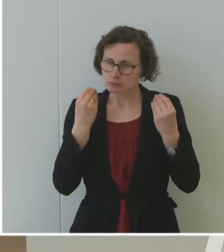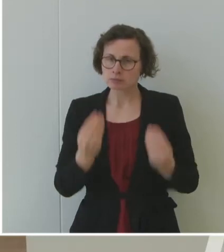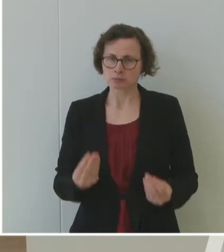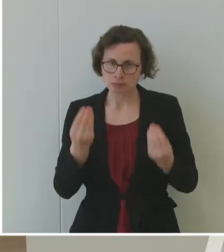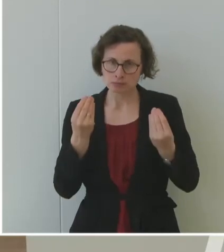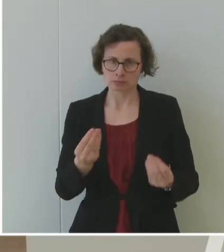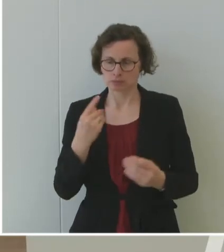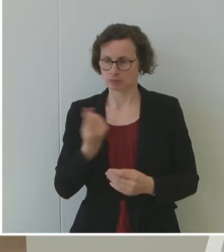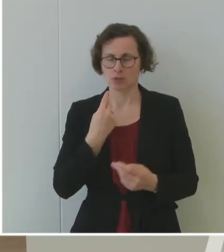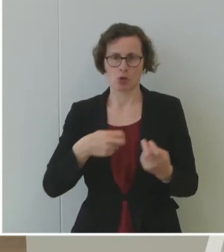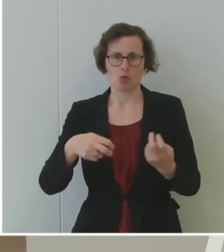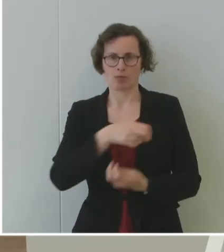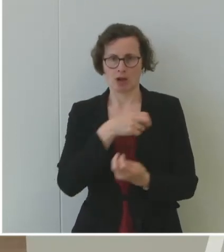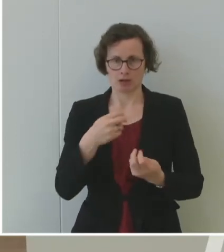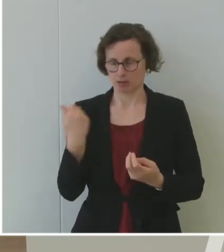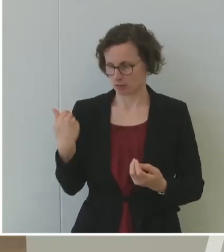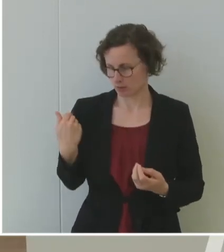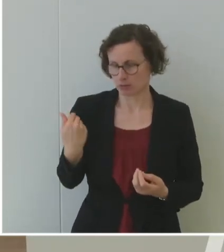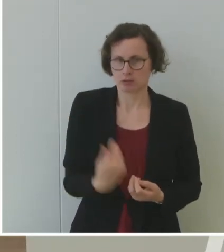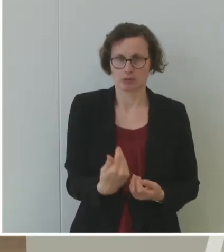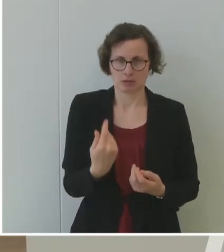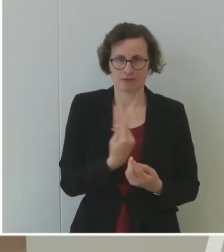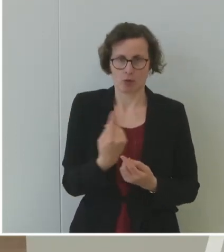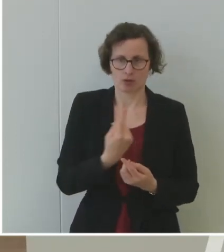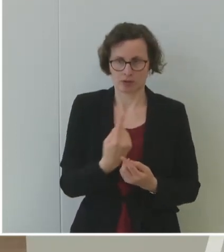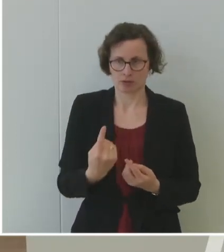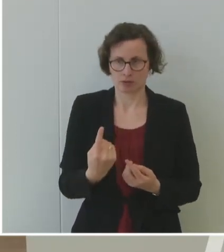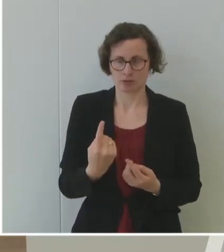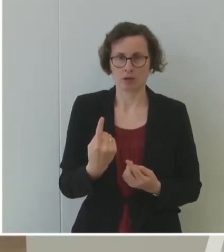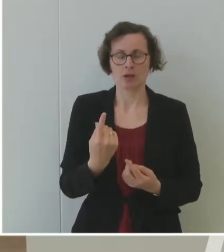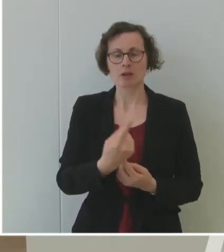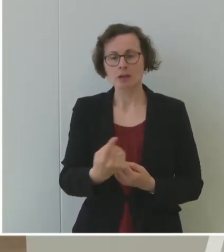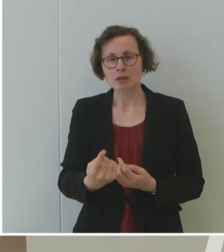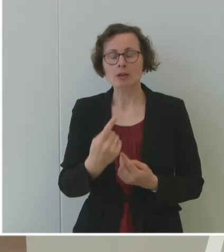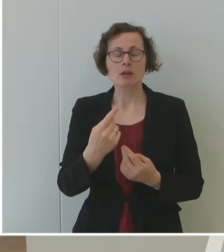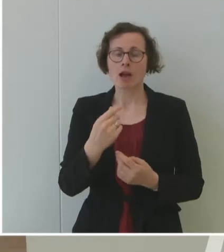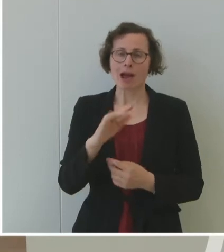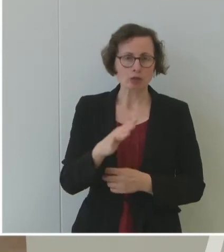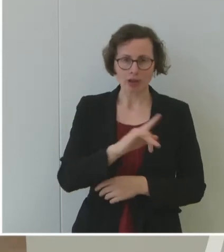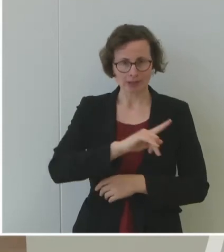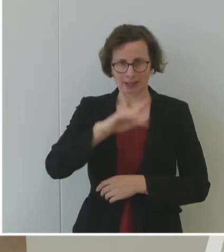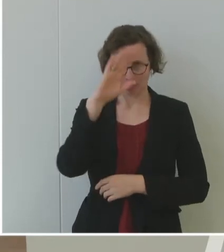Umgang, in unserem Umgang in den letzten Wochen. Ja, dass Sie offenbar nicht verstanden haben,